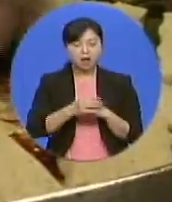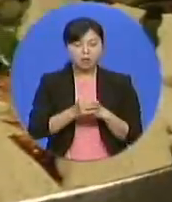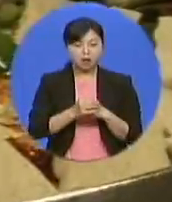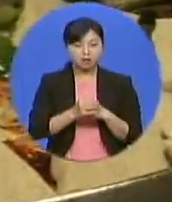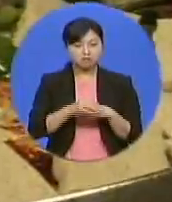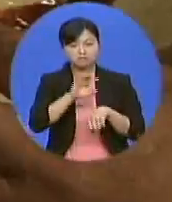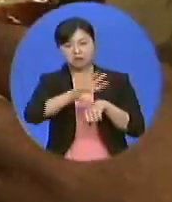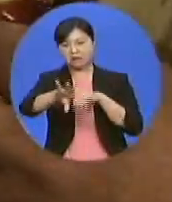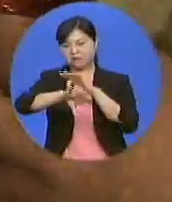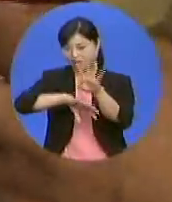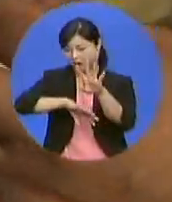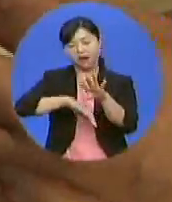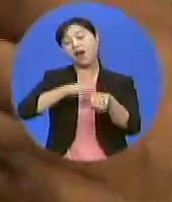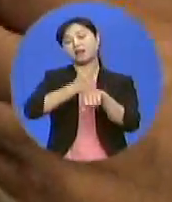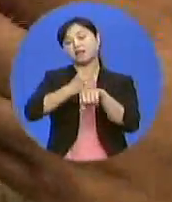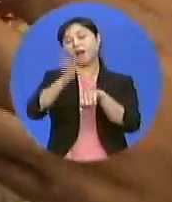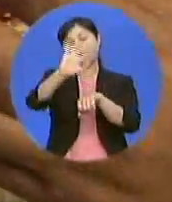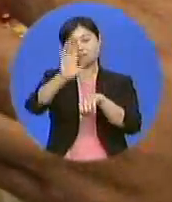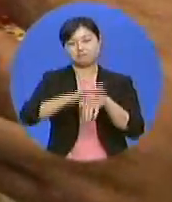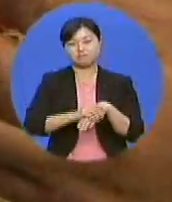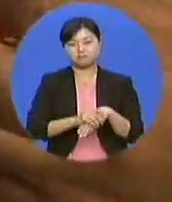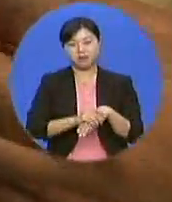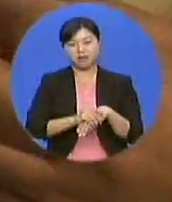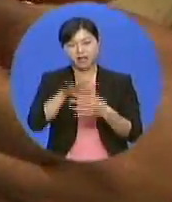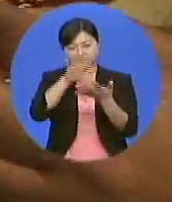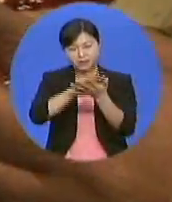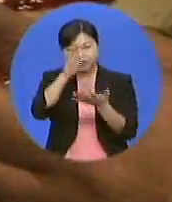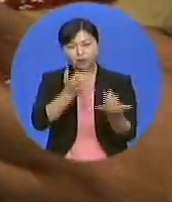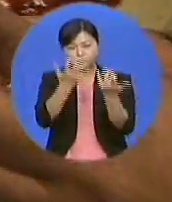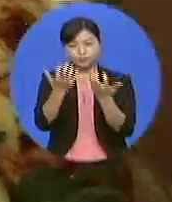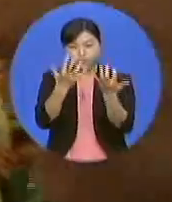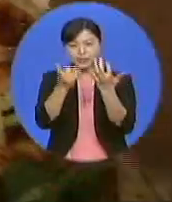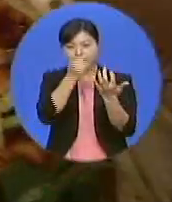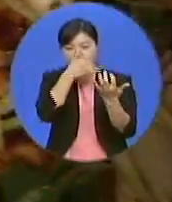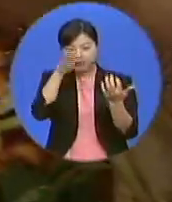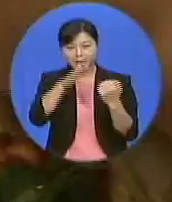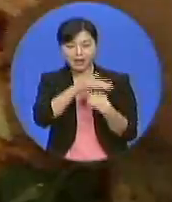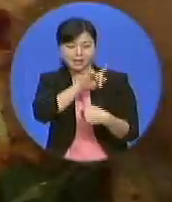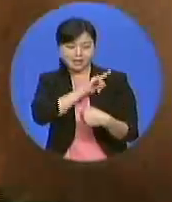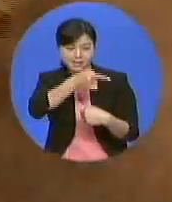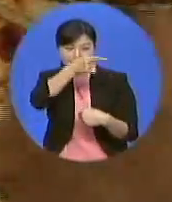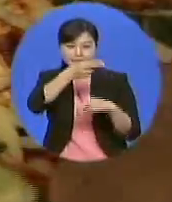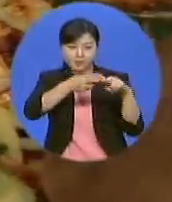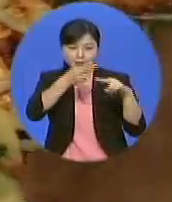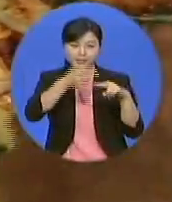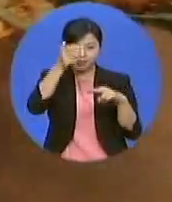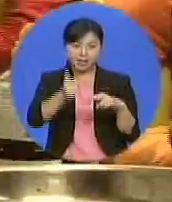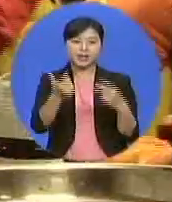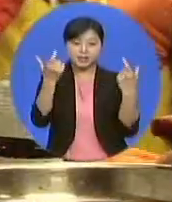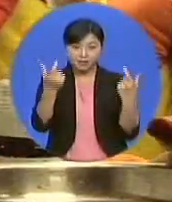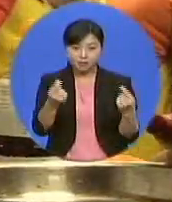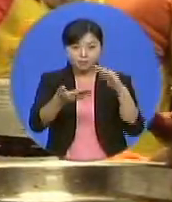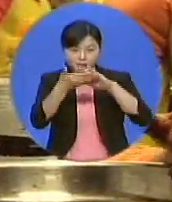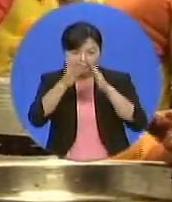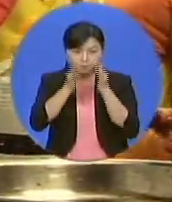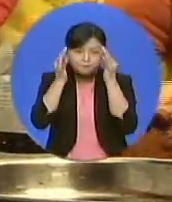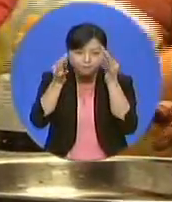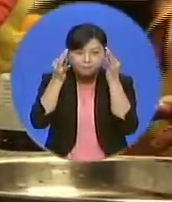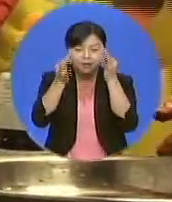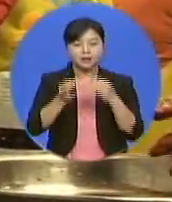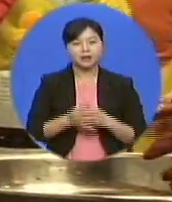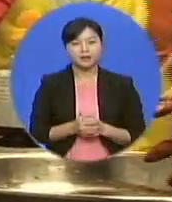허투루하지 않는 봉사다. 그들은 뜨거운 불 앞에서도 언제나 1등 요리사답게 정성을 다한다.